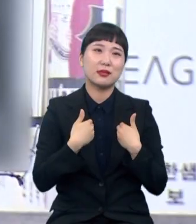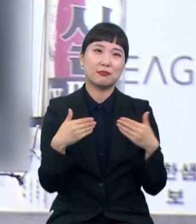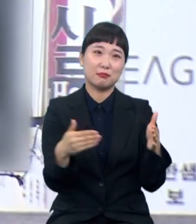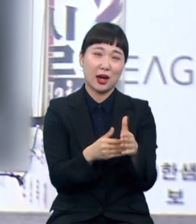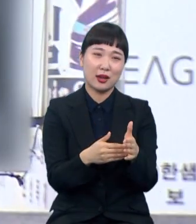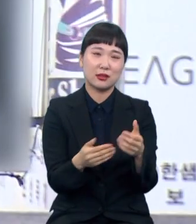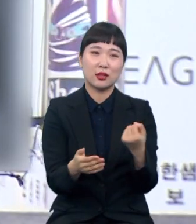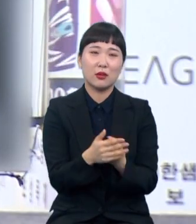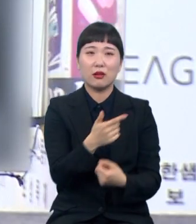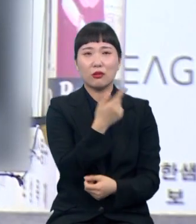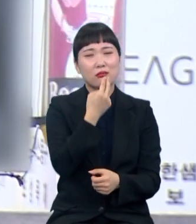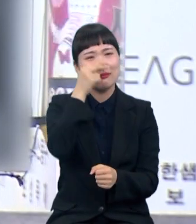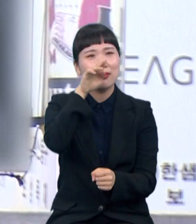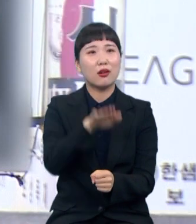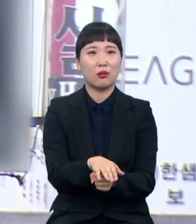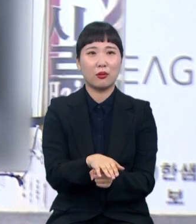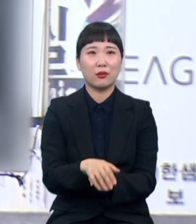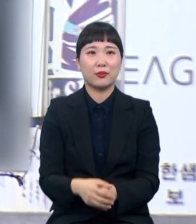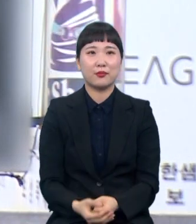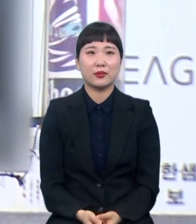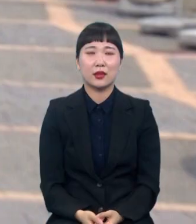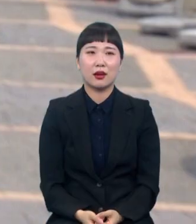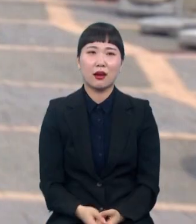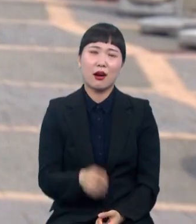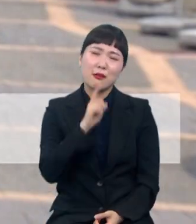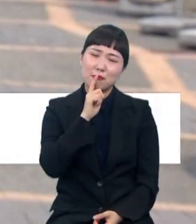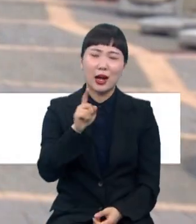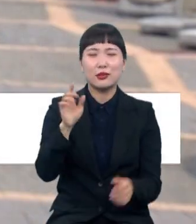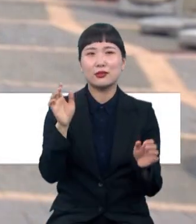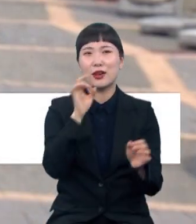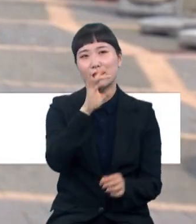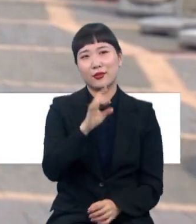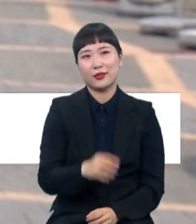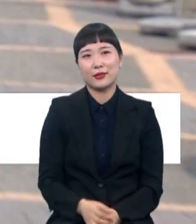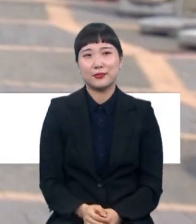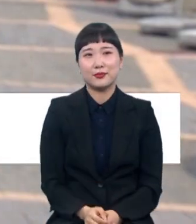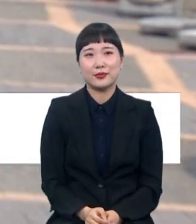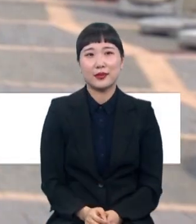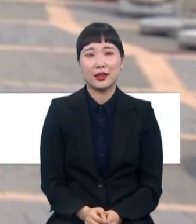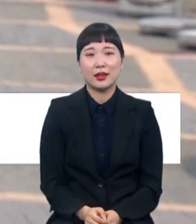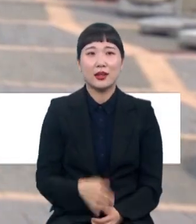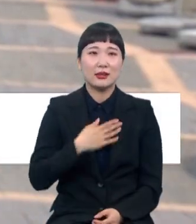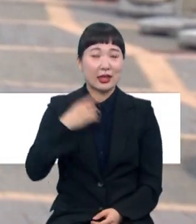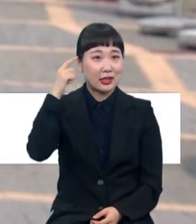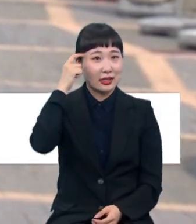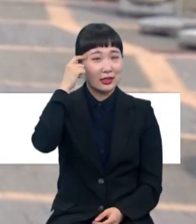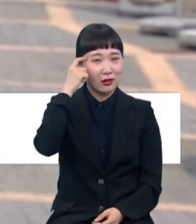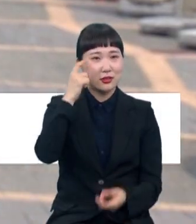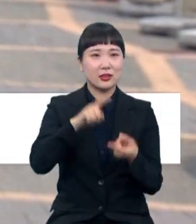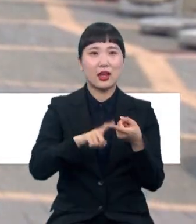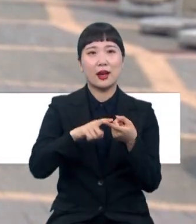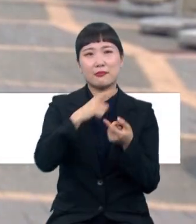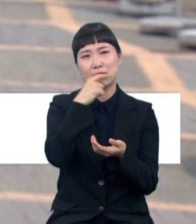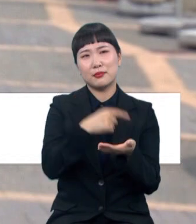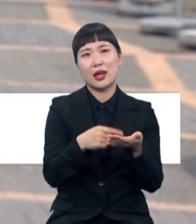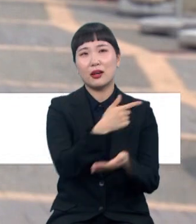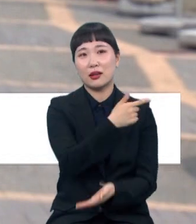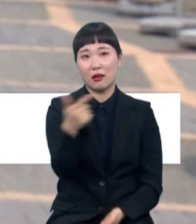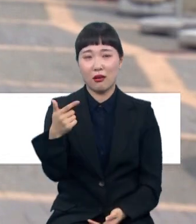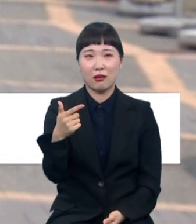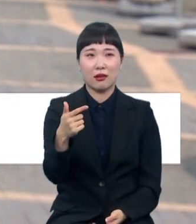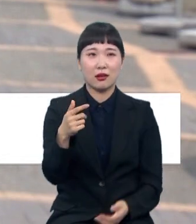황당하다는 반응입니다. 이건 말도 안 되는 가격이죠. 지금 정신적인 피해가 어마어마합니다.